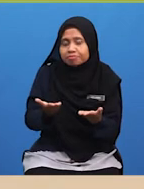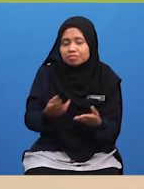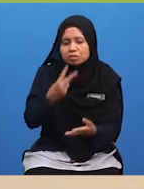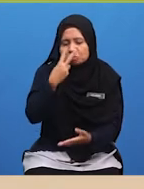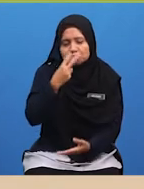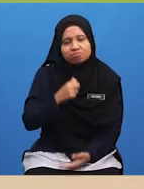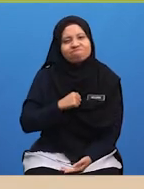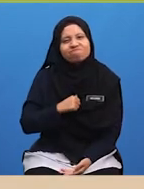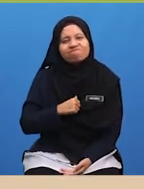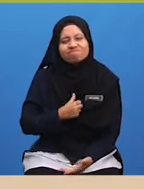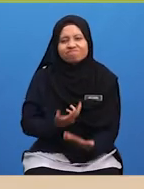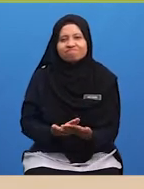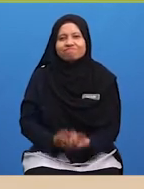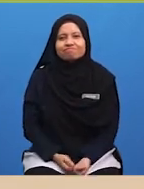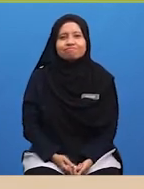Sedihnya saya.